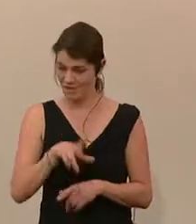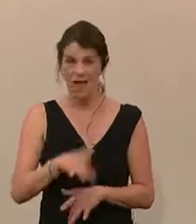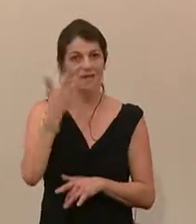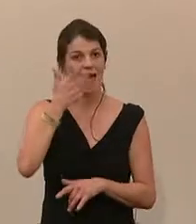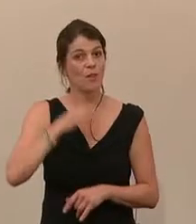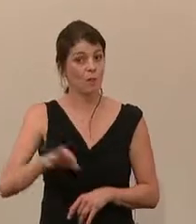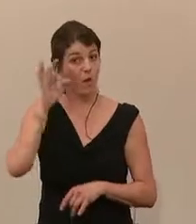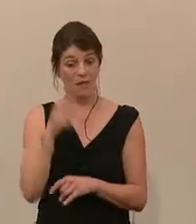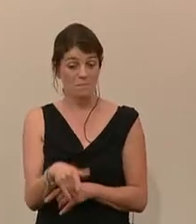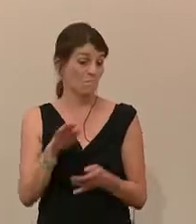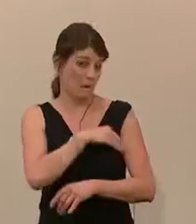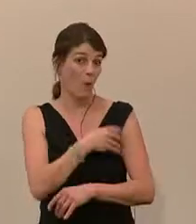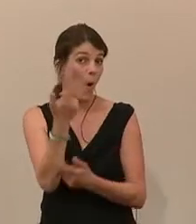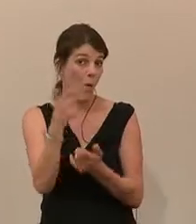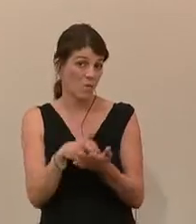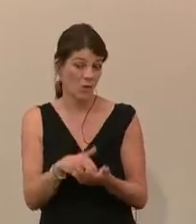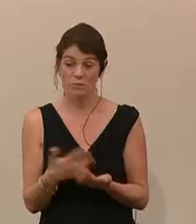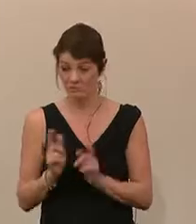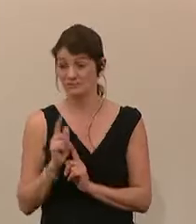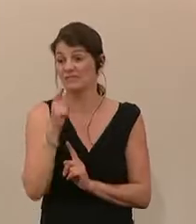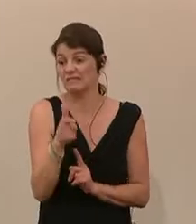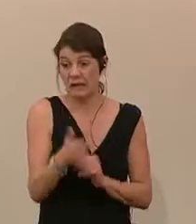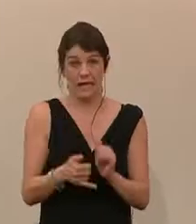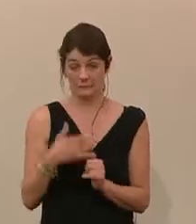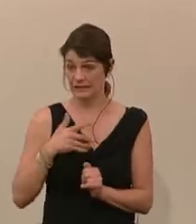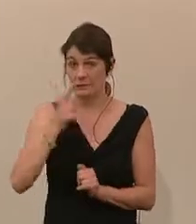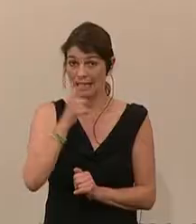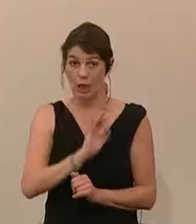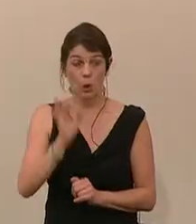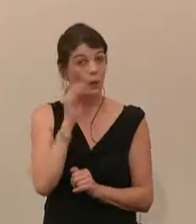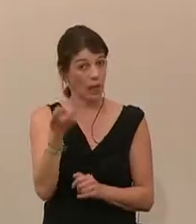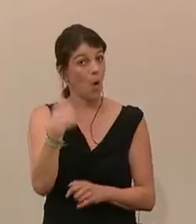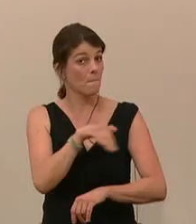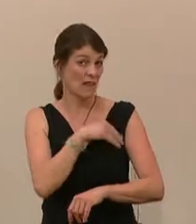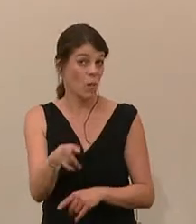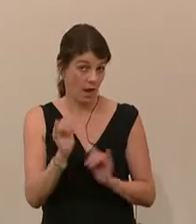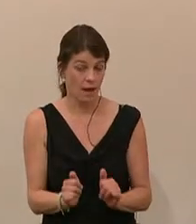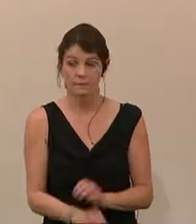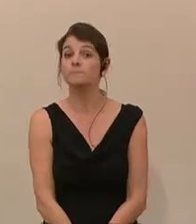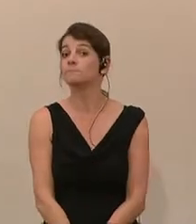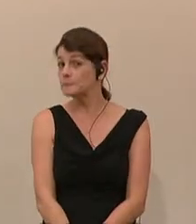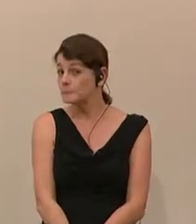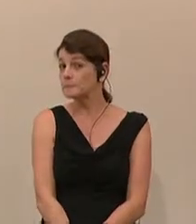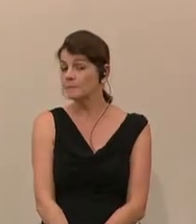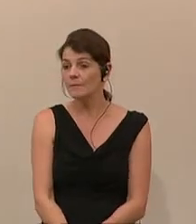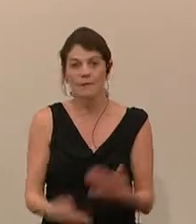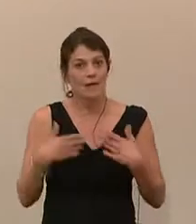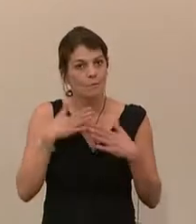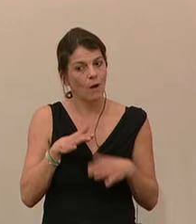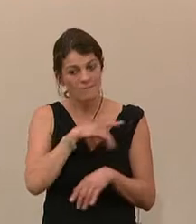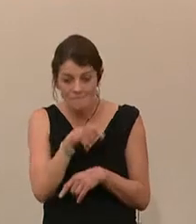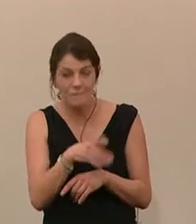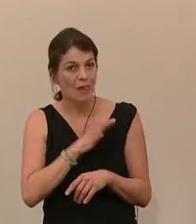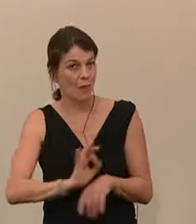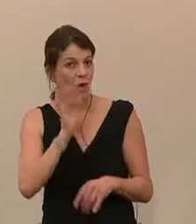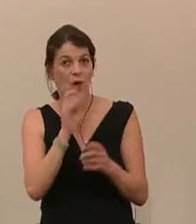sich haben. Und nachdem in zwei Jahren bei meiner zweiten Tochter die Matura ansteht, möchte ich ihr und allen